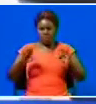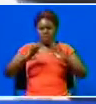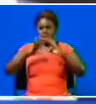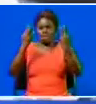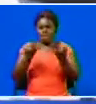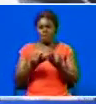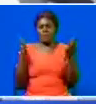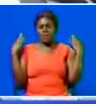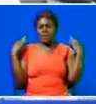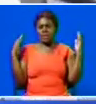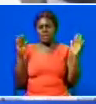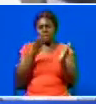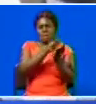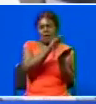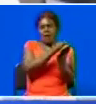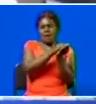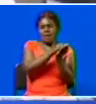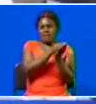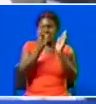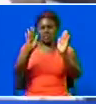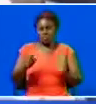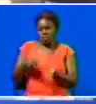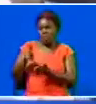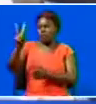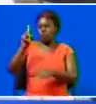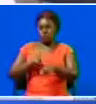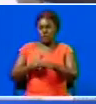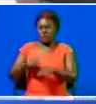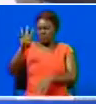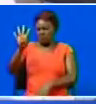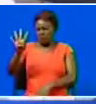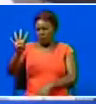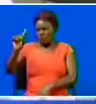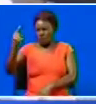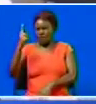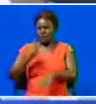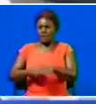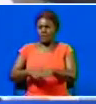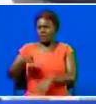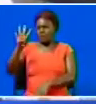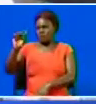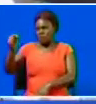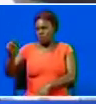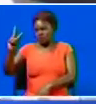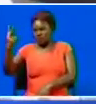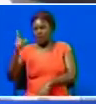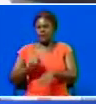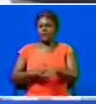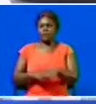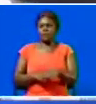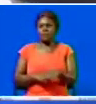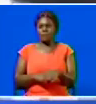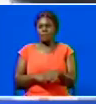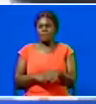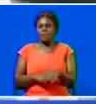Bank Kisumu. Na tulimlipa mara mbili, milioni moja, milioni nne mara ya kwanza, milioni nyingine mara ya pili. Na